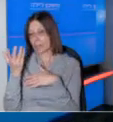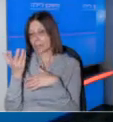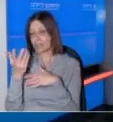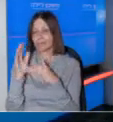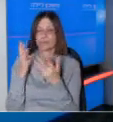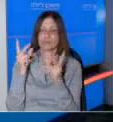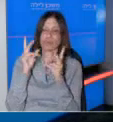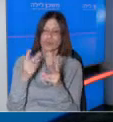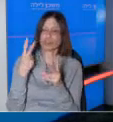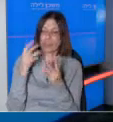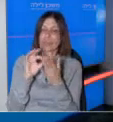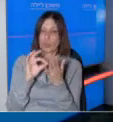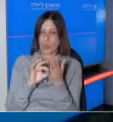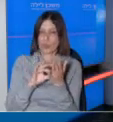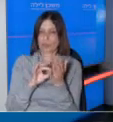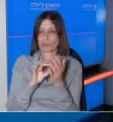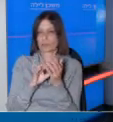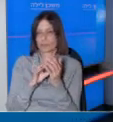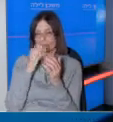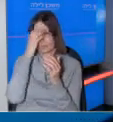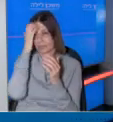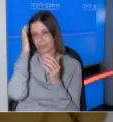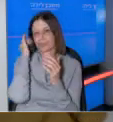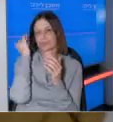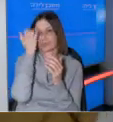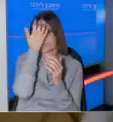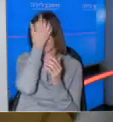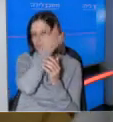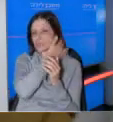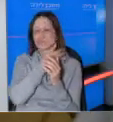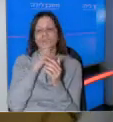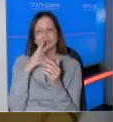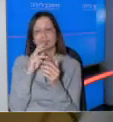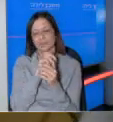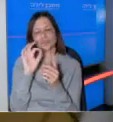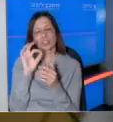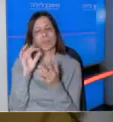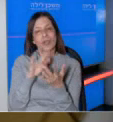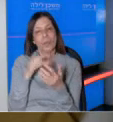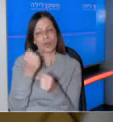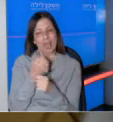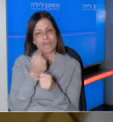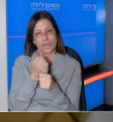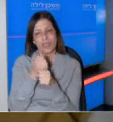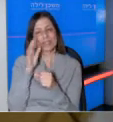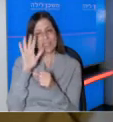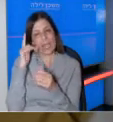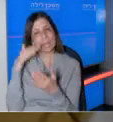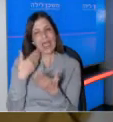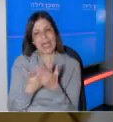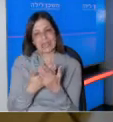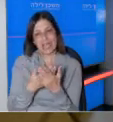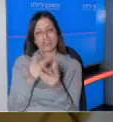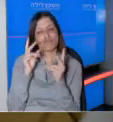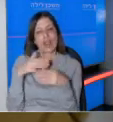האם אפשר בשתי נקודות רק לנושא? בטח, בטח. אחד על הנושא מקומות העבודה, זה גם הצעה שאפשר לתת למקומות